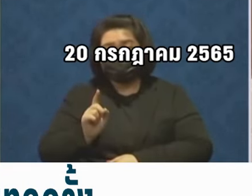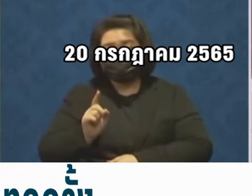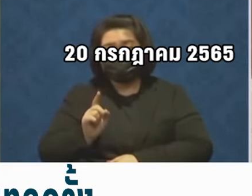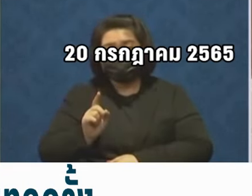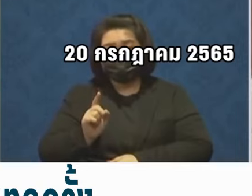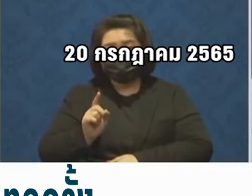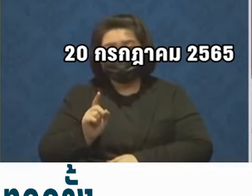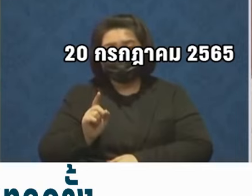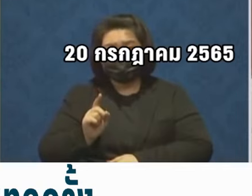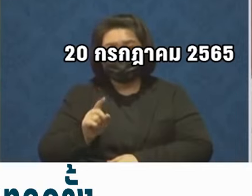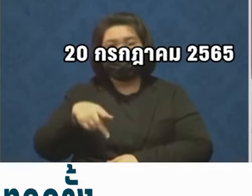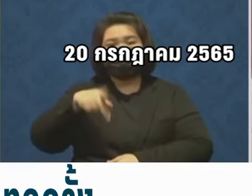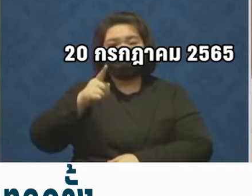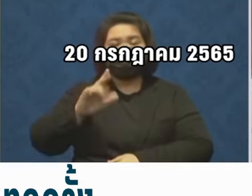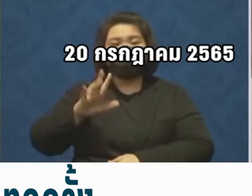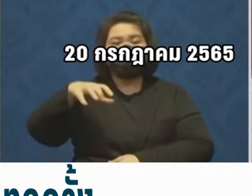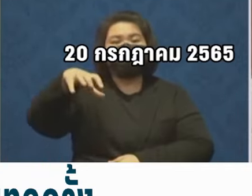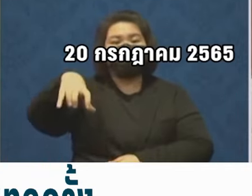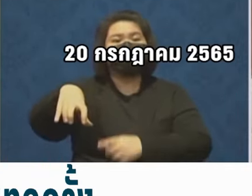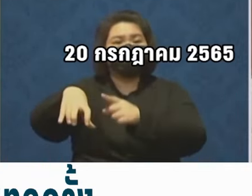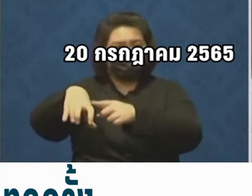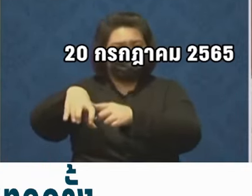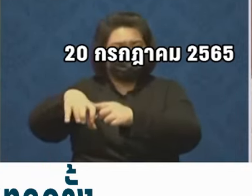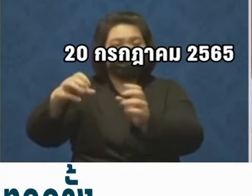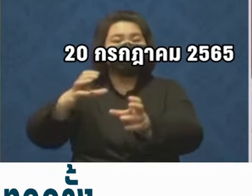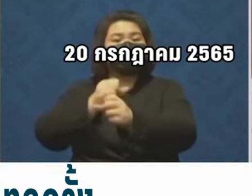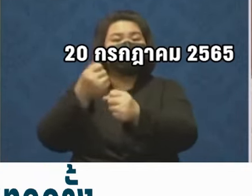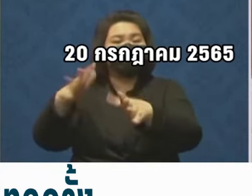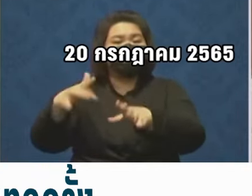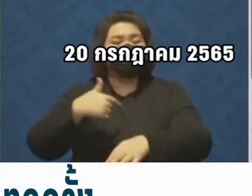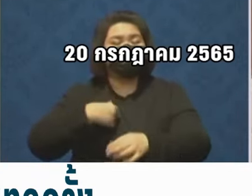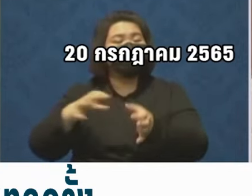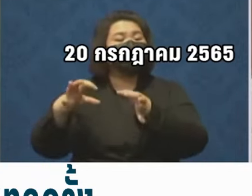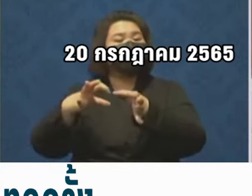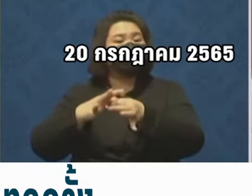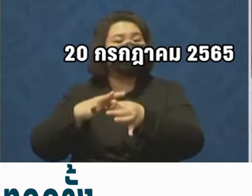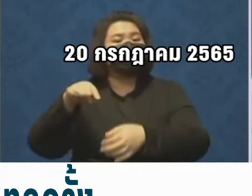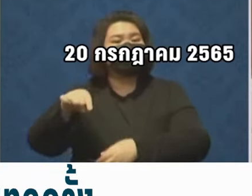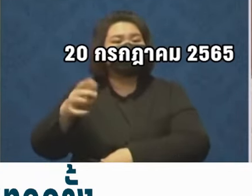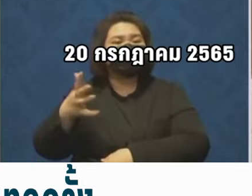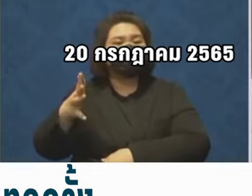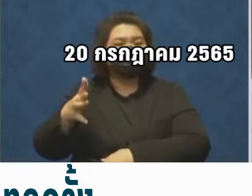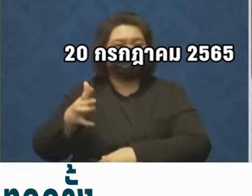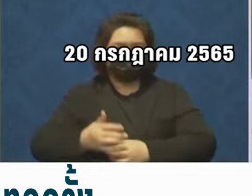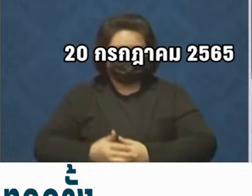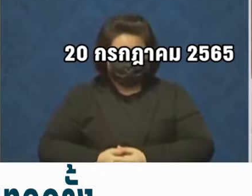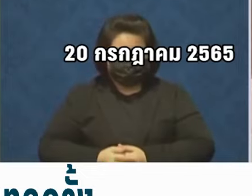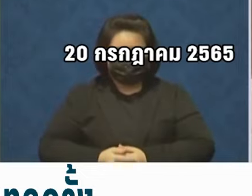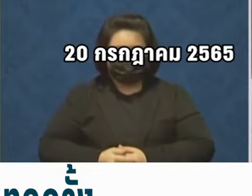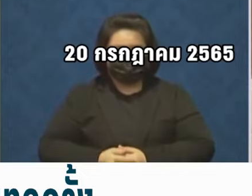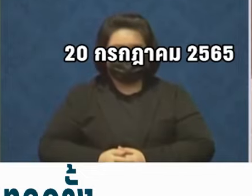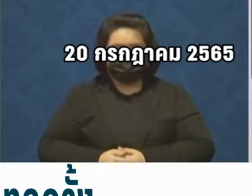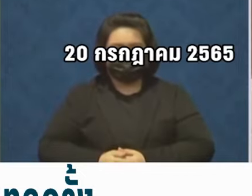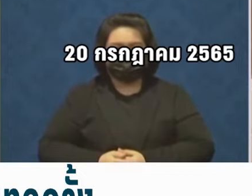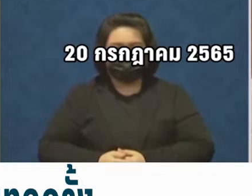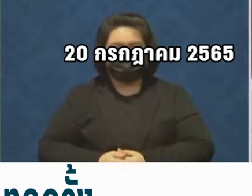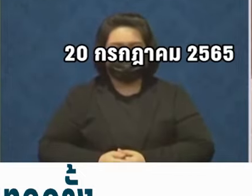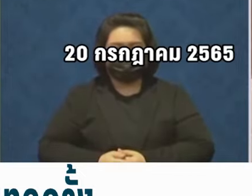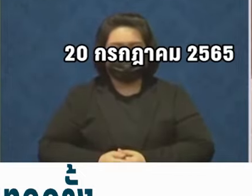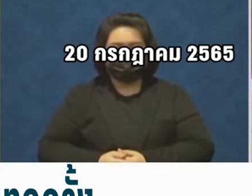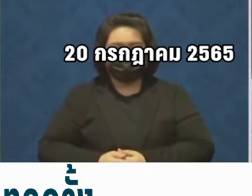บุคคลใดบุคคลที่มีชื่อเสียงนะครับทุกคนมีสิทธิมีเสียงมีเสรีภาพเท่ากันไม่ได้ออกมาใช้อภิสิทธิ์มากกว่าคน